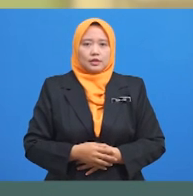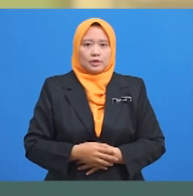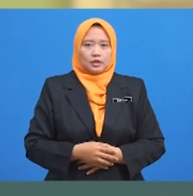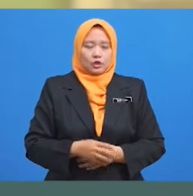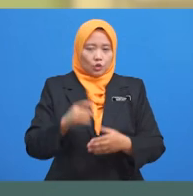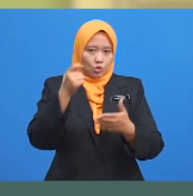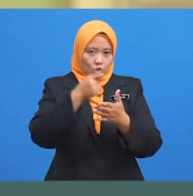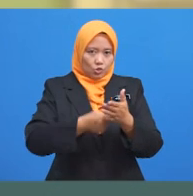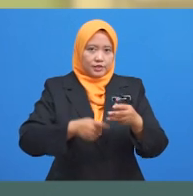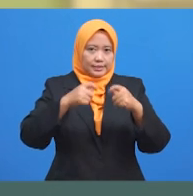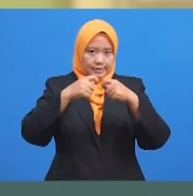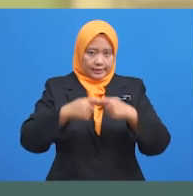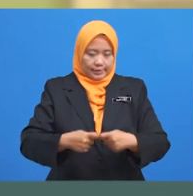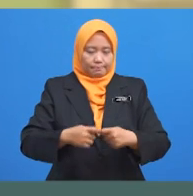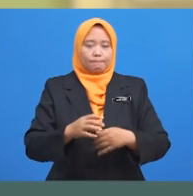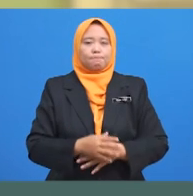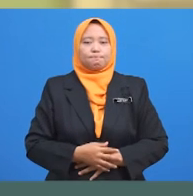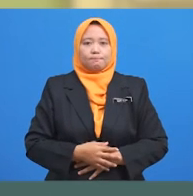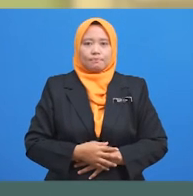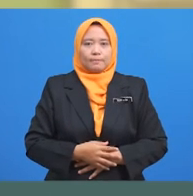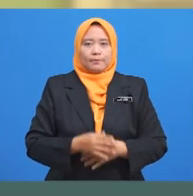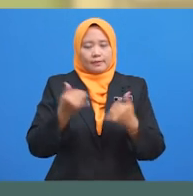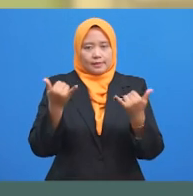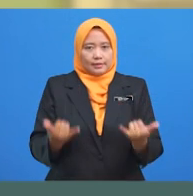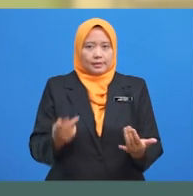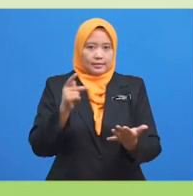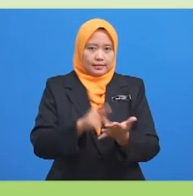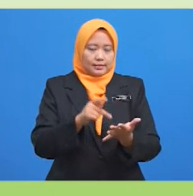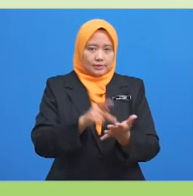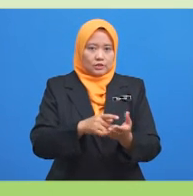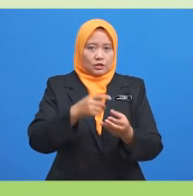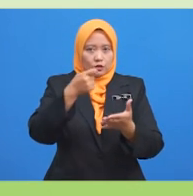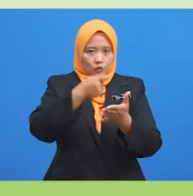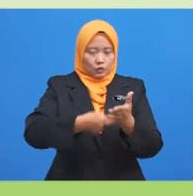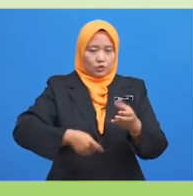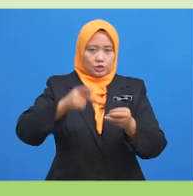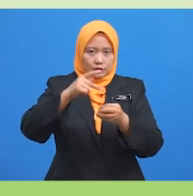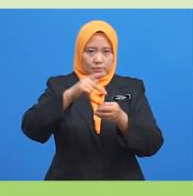Sekarang adalah masa untuk belajar pengiraan kos pengeluaran.